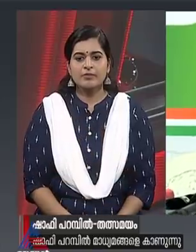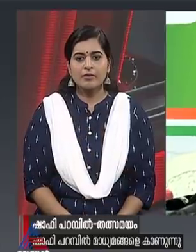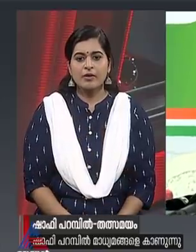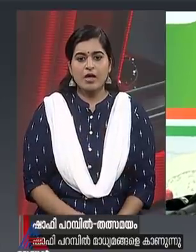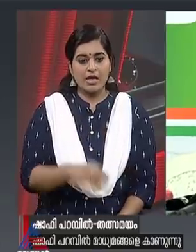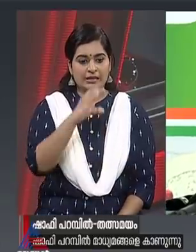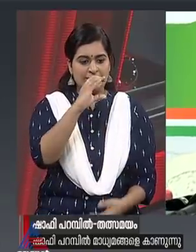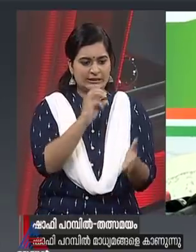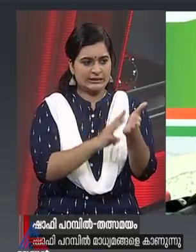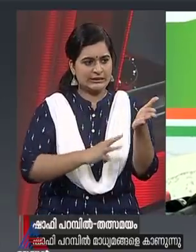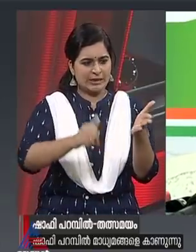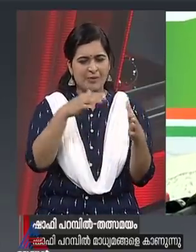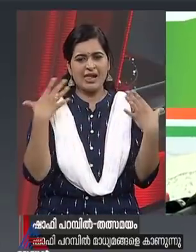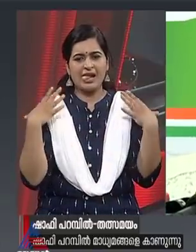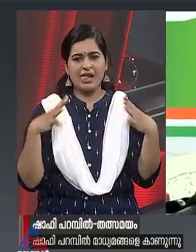മുഖ്യമന്ത്രിയും മടിച്ചു?